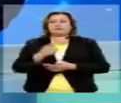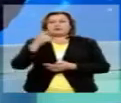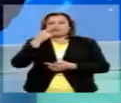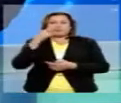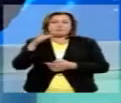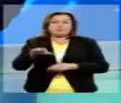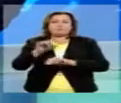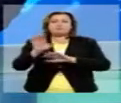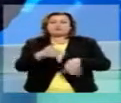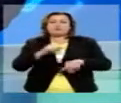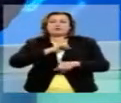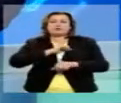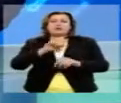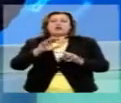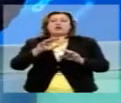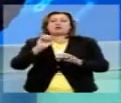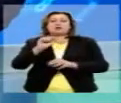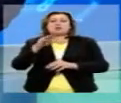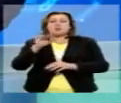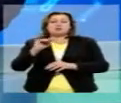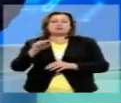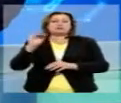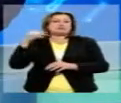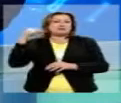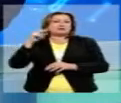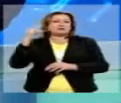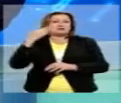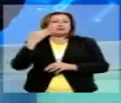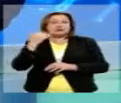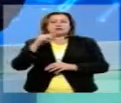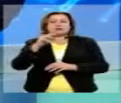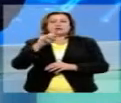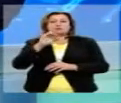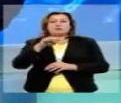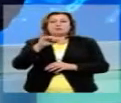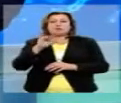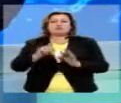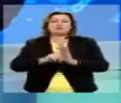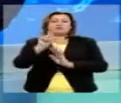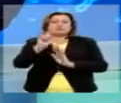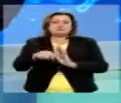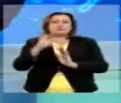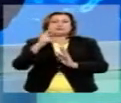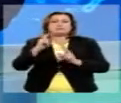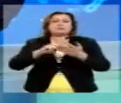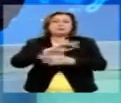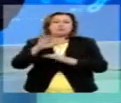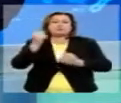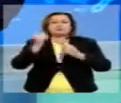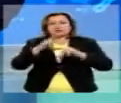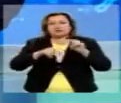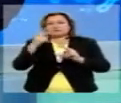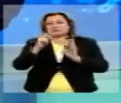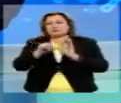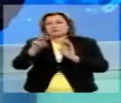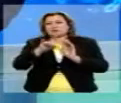Минувшие выходные премьер-министр Казахстана Аскар Мамин и президент Татарстана Рустам Миниханов дали старт трем проектам автомобилестроения.